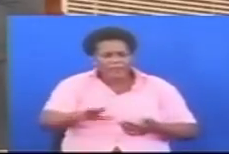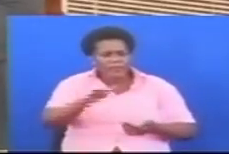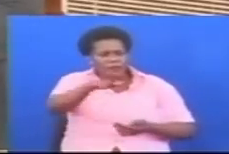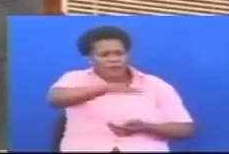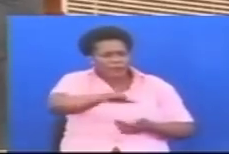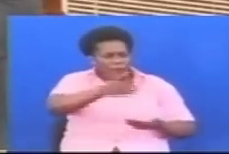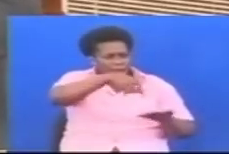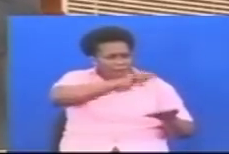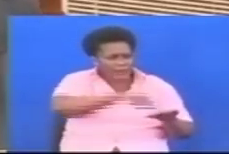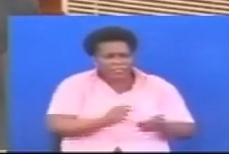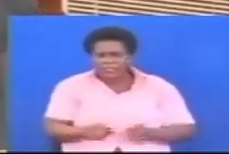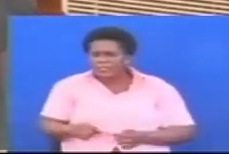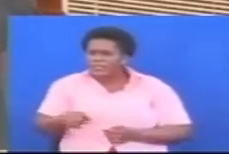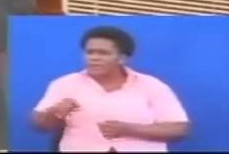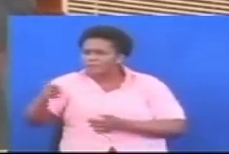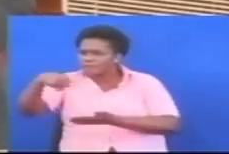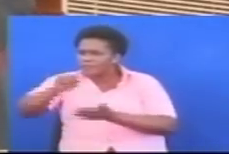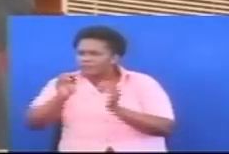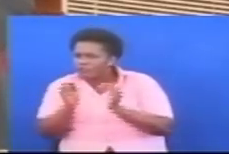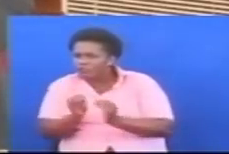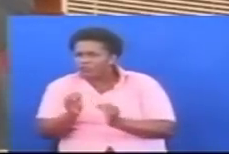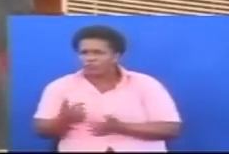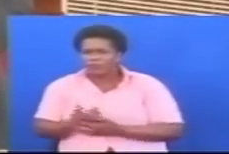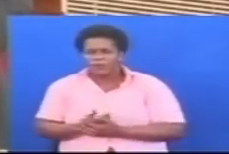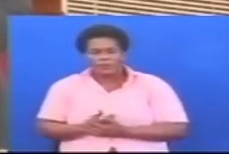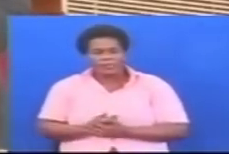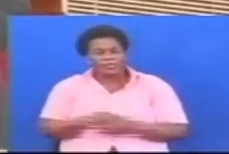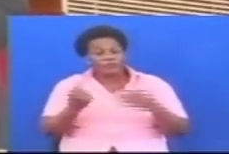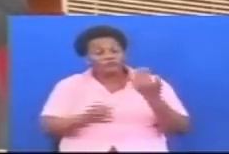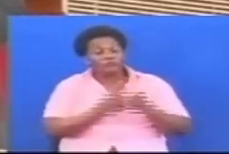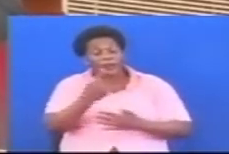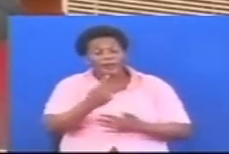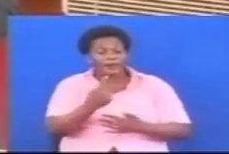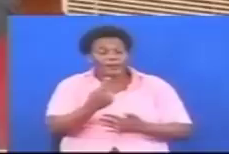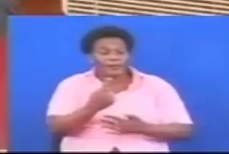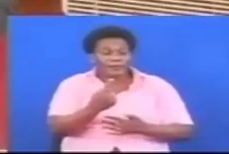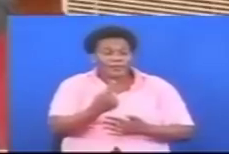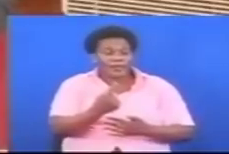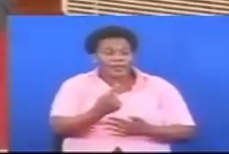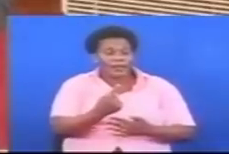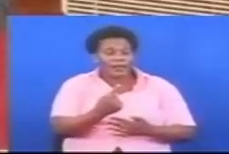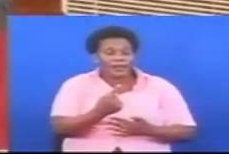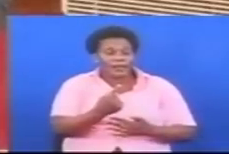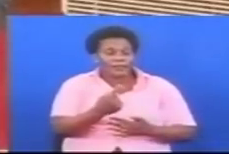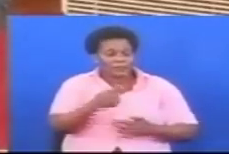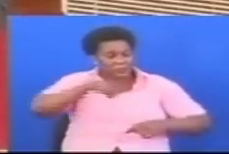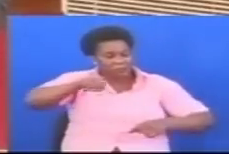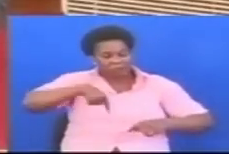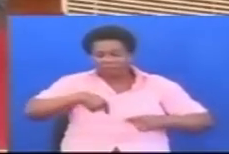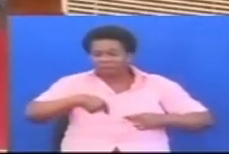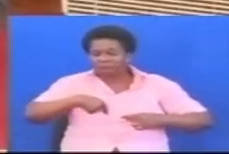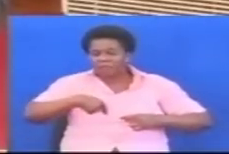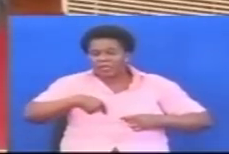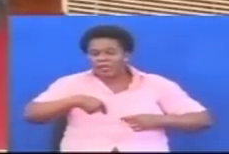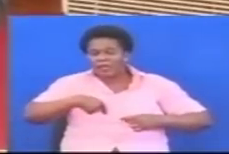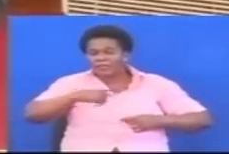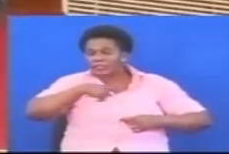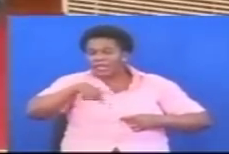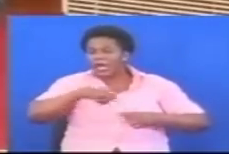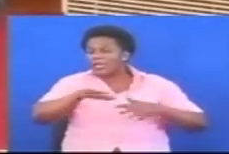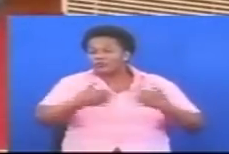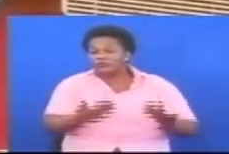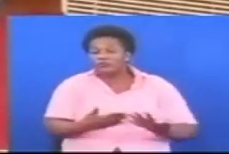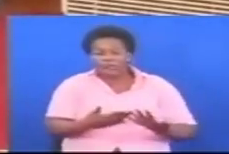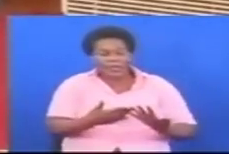miji midogo na mikubwa sasa inatokana na kutokuwepo kwa taarifa za uhakika. Tunashindwa kuweka takwimu za uhaba wa maji kwa kila